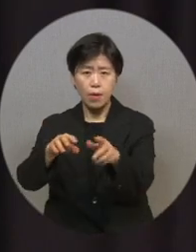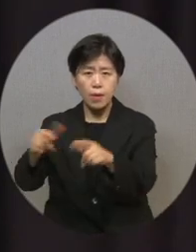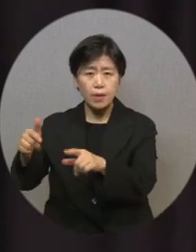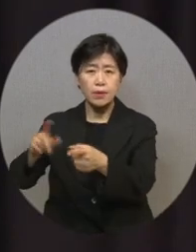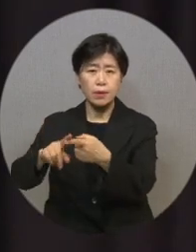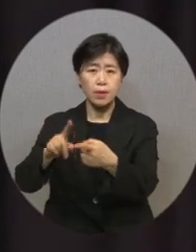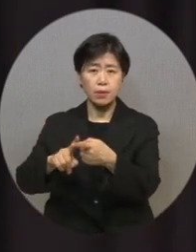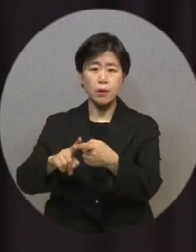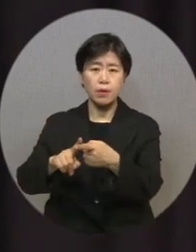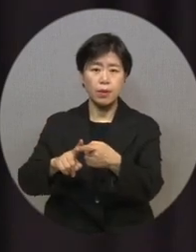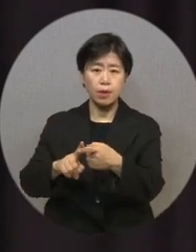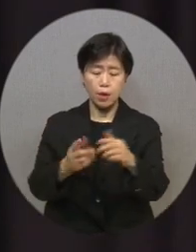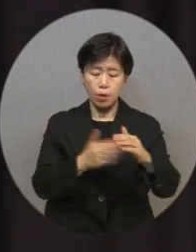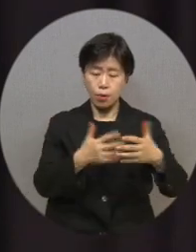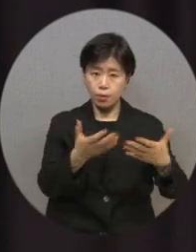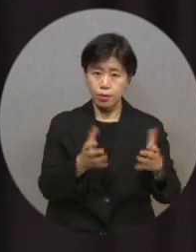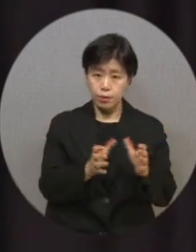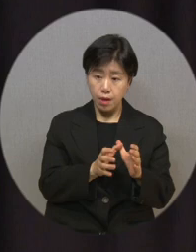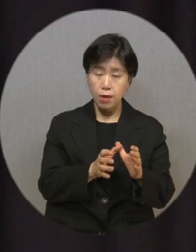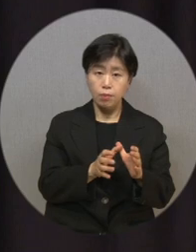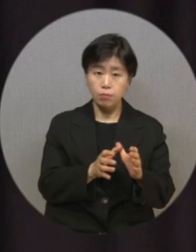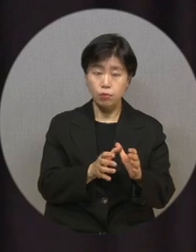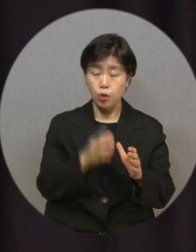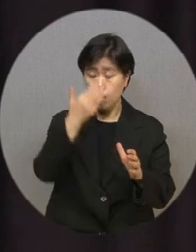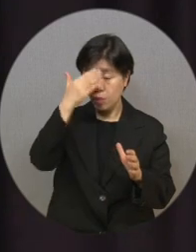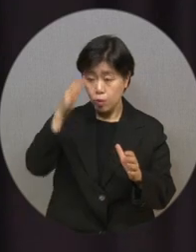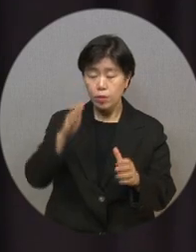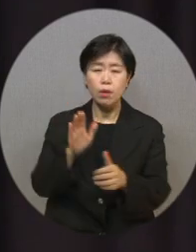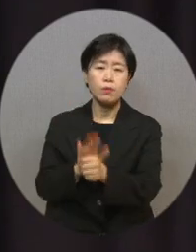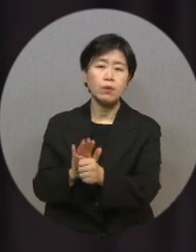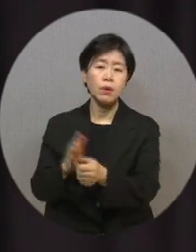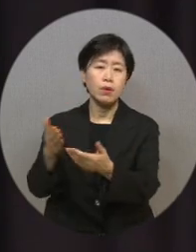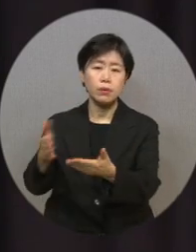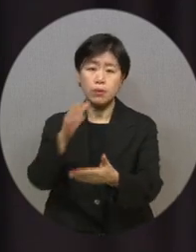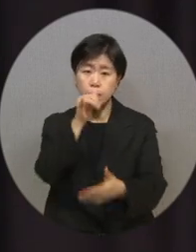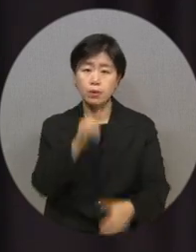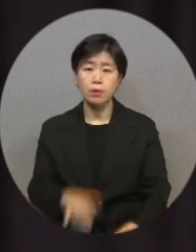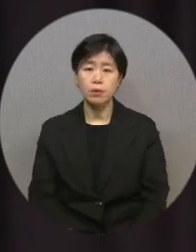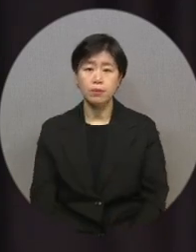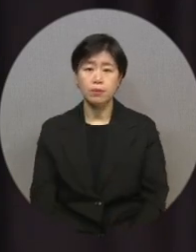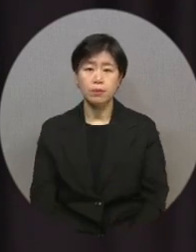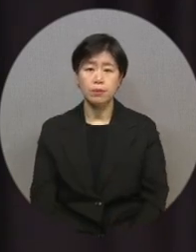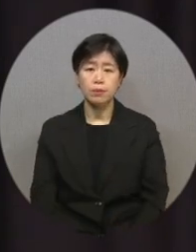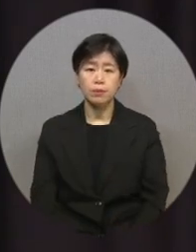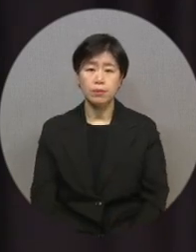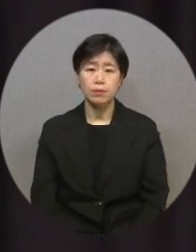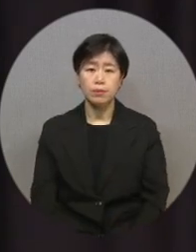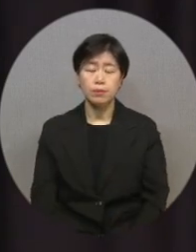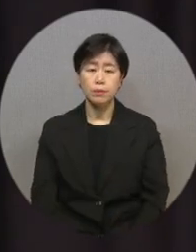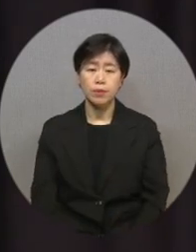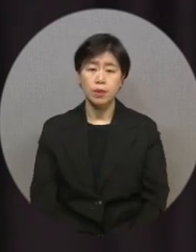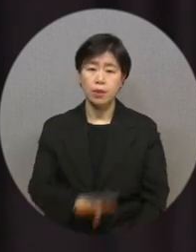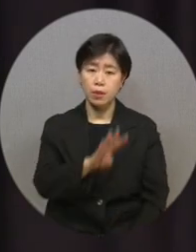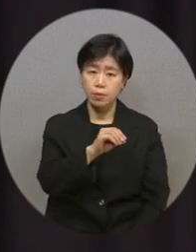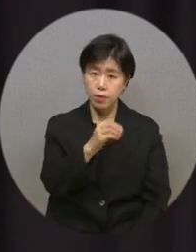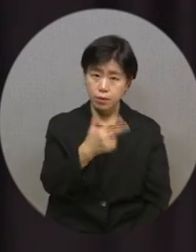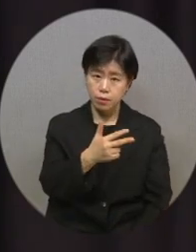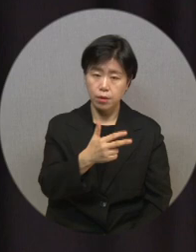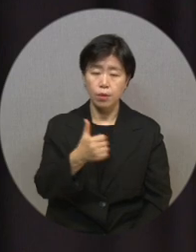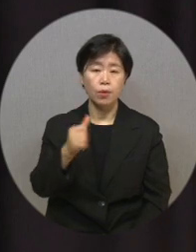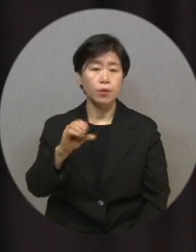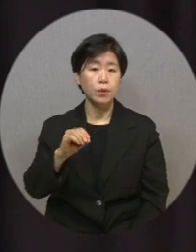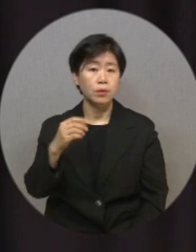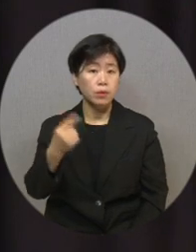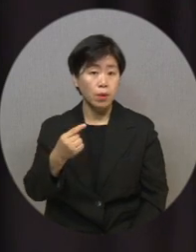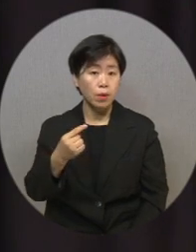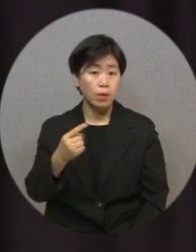있습니다 그런 간접적인 지원을 통해서 그렇게 고용 창출을 하는데 어 지금 말씀드리는 4만 7,000명 5만